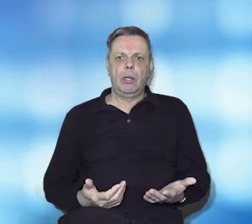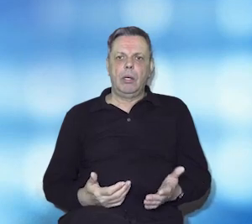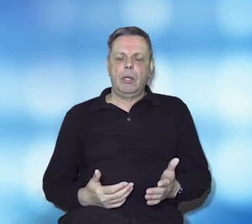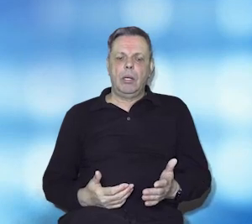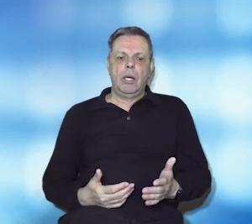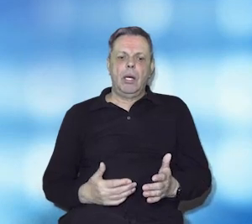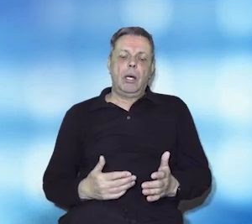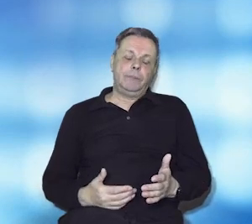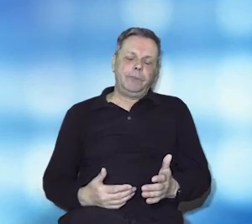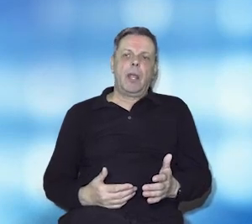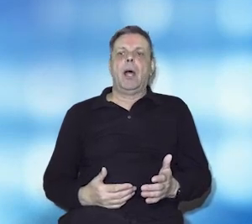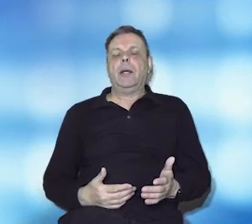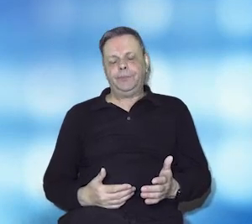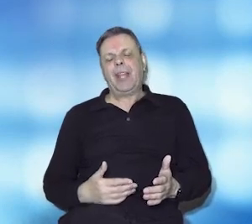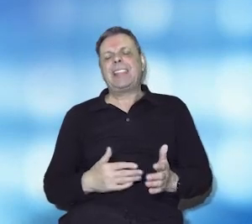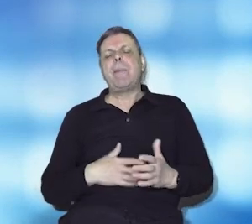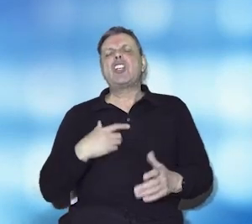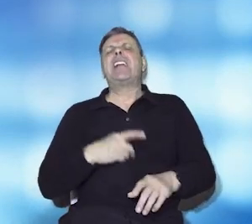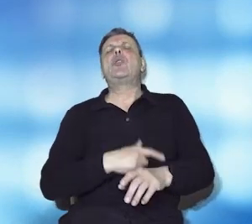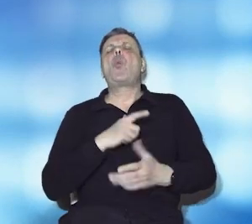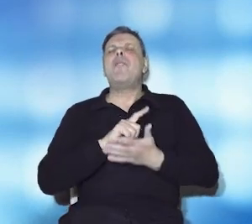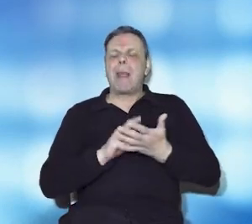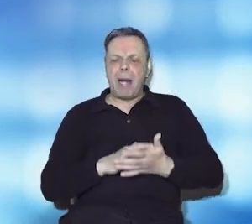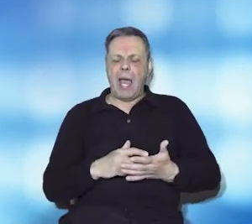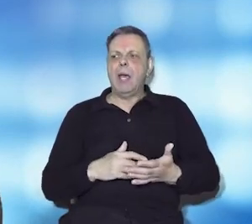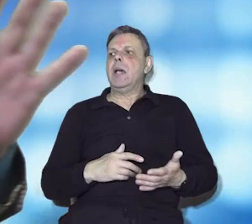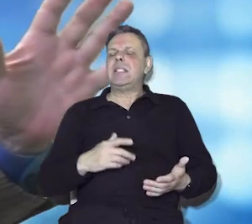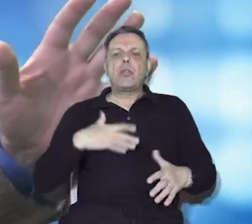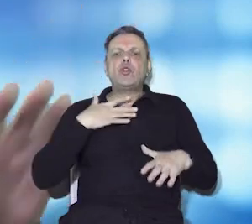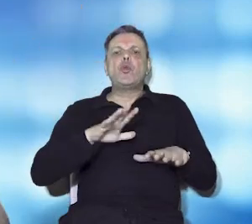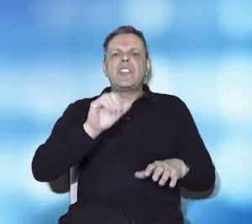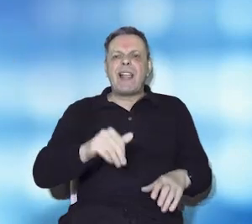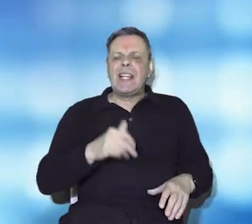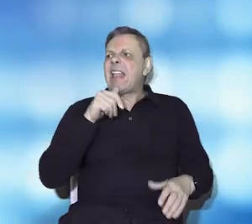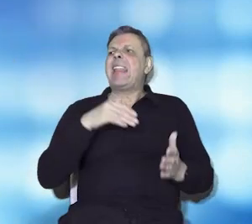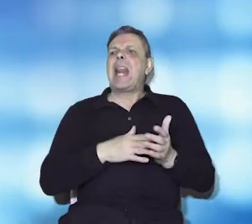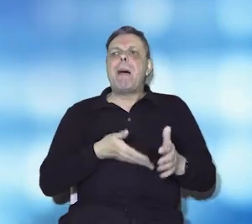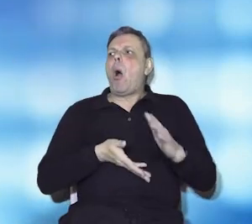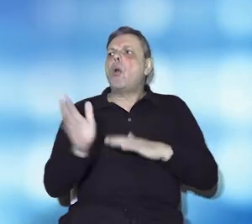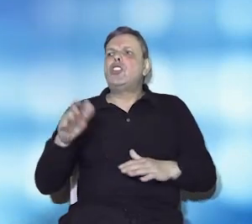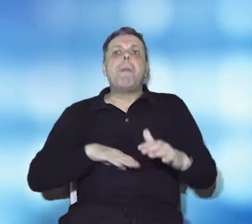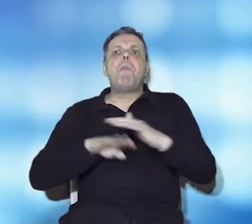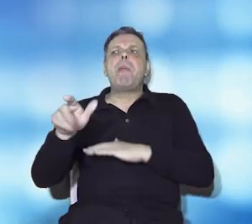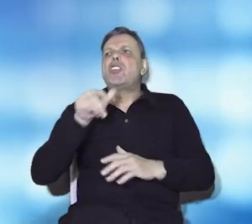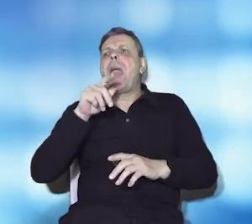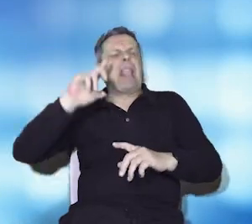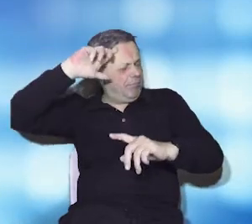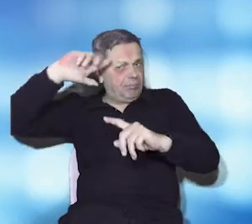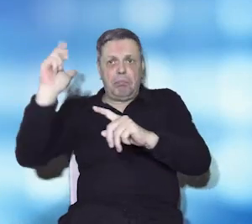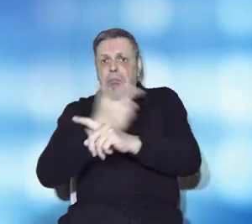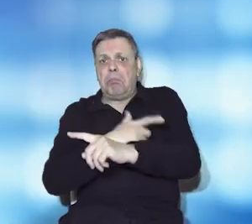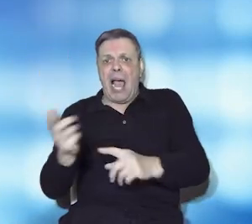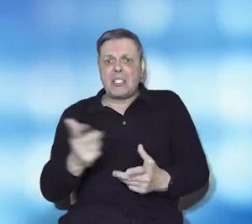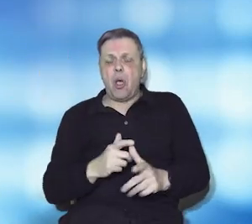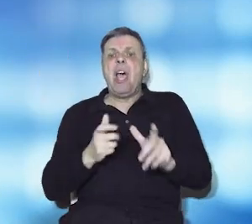dugo vremena zato što su ljudi negdje skontali da treba otići negdje negdje pustoš i tamo biti. I sad